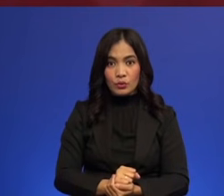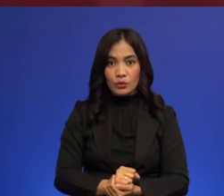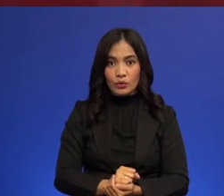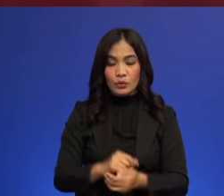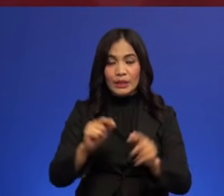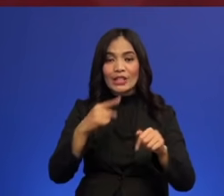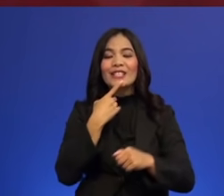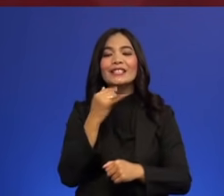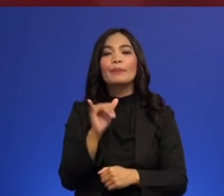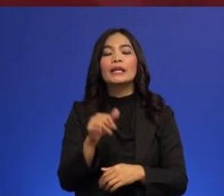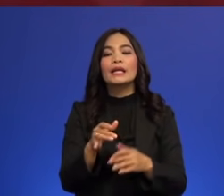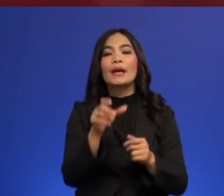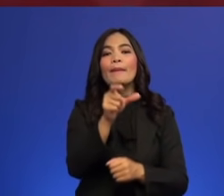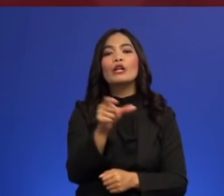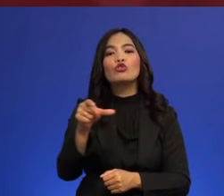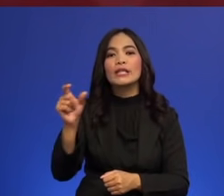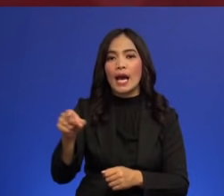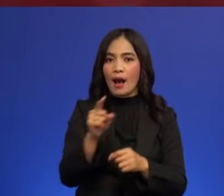Ini manusia.